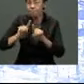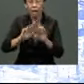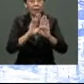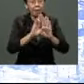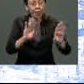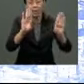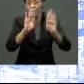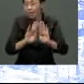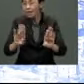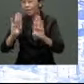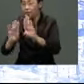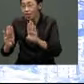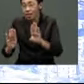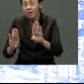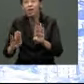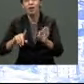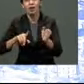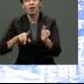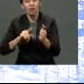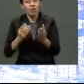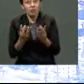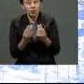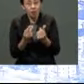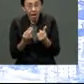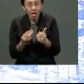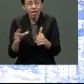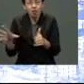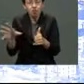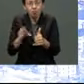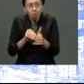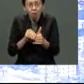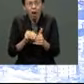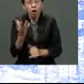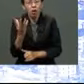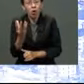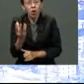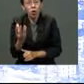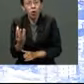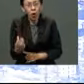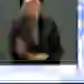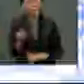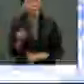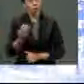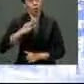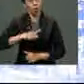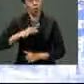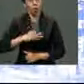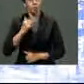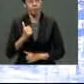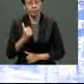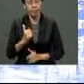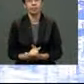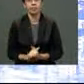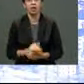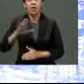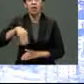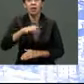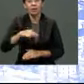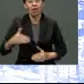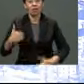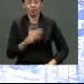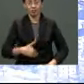ก็ตัวเลขต่างๆในประเทศก็ดีขึ้นนะครับแล้วก็ทุกท่านก็ได้รับทราบอยู่ในเรื่องของการดูแลสุ